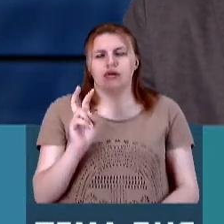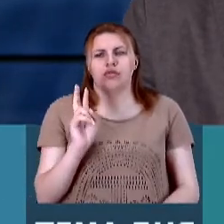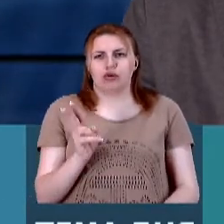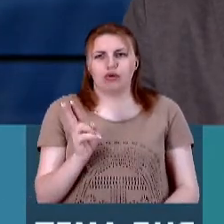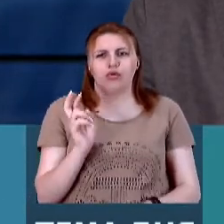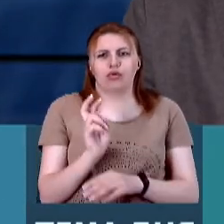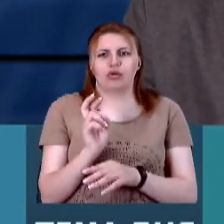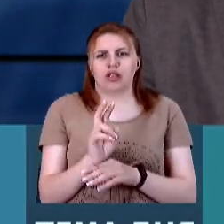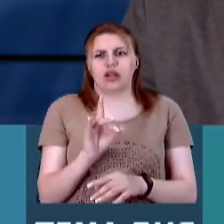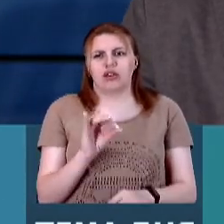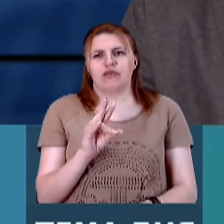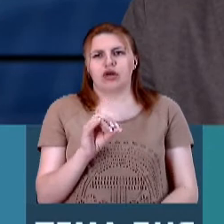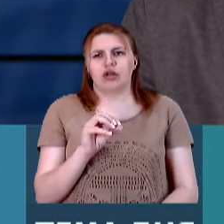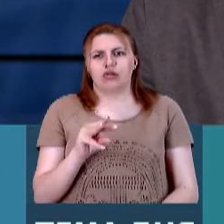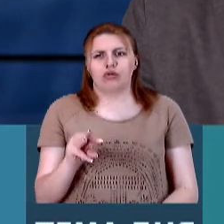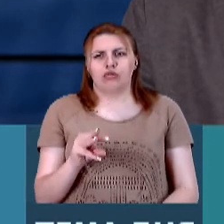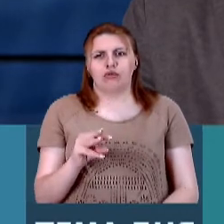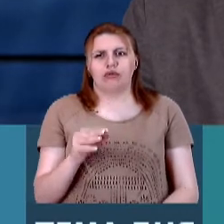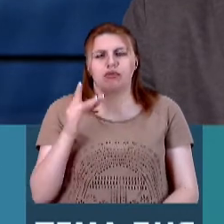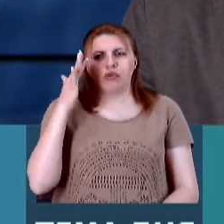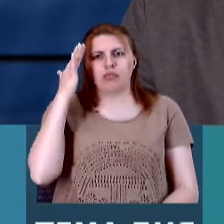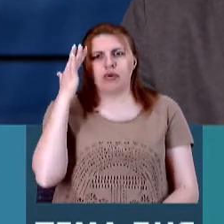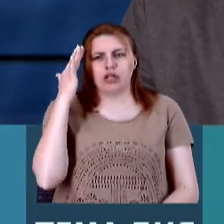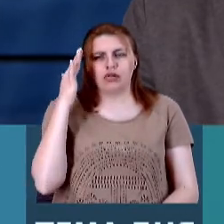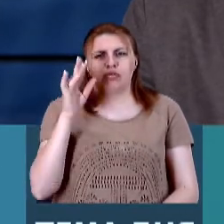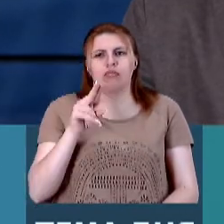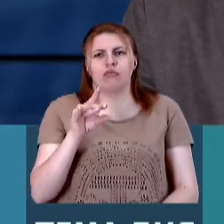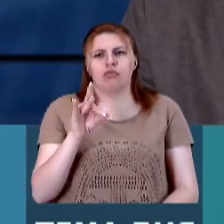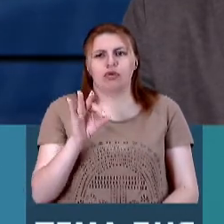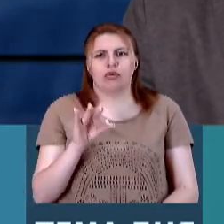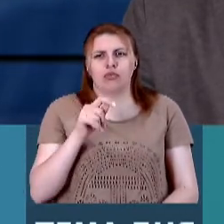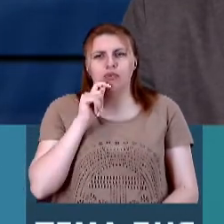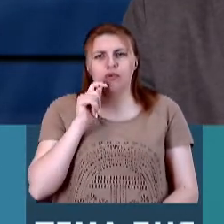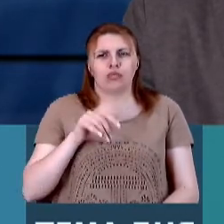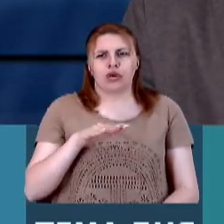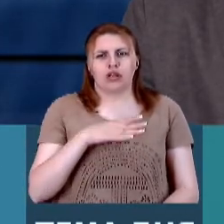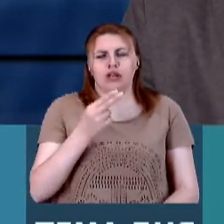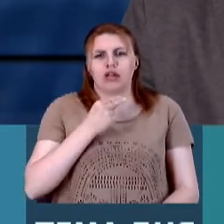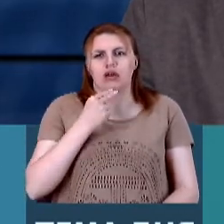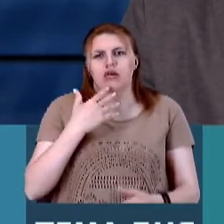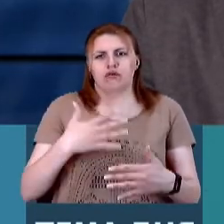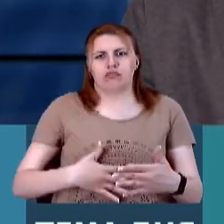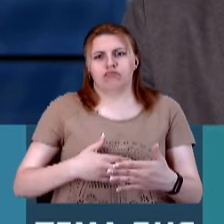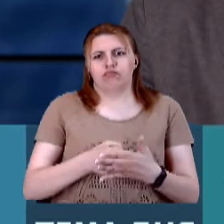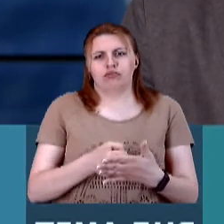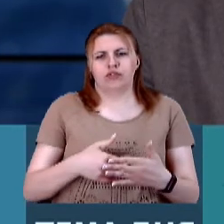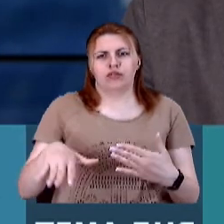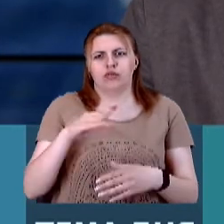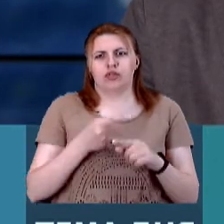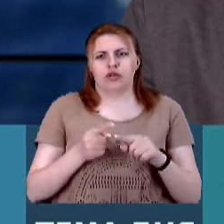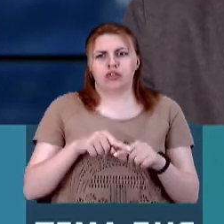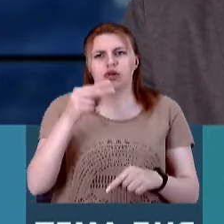вже вони мріють про Україну, бо вони наїлися всього. А це картинка. Це картинка для